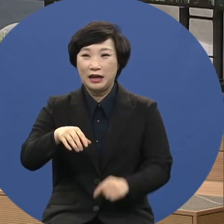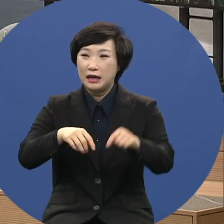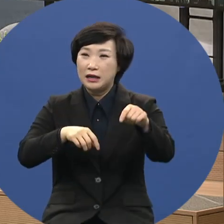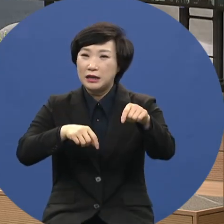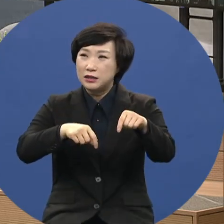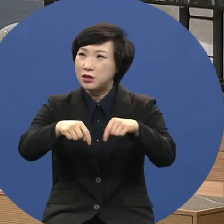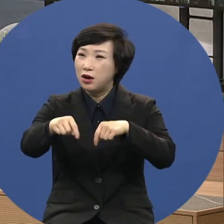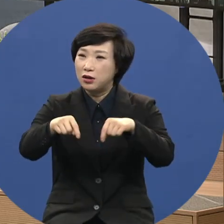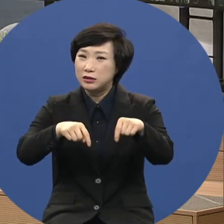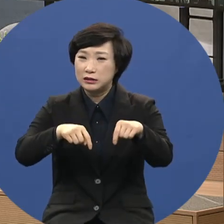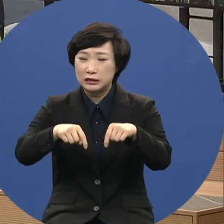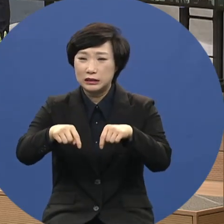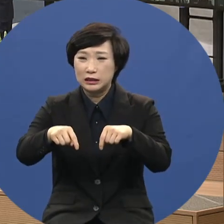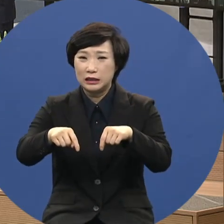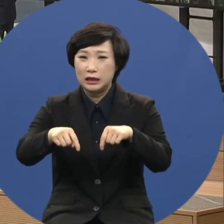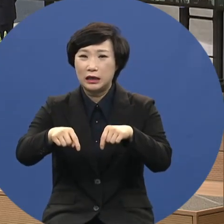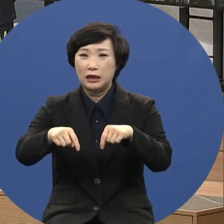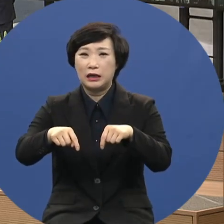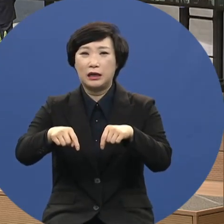정치